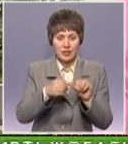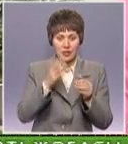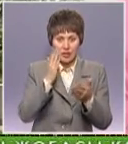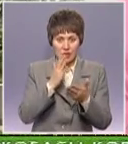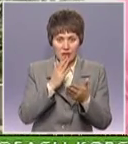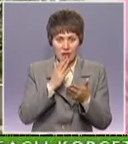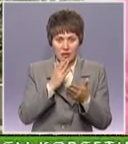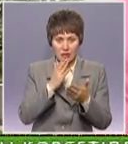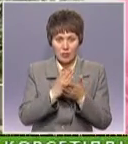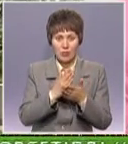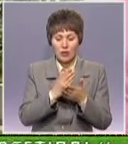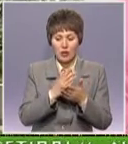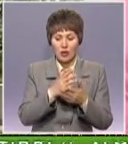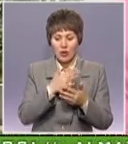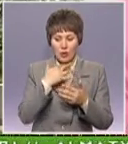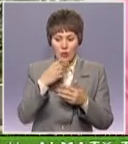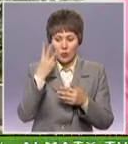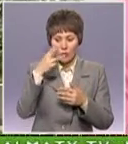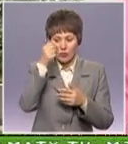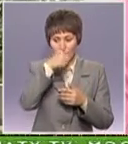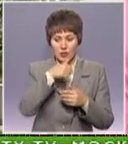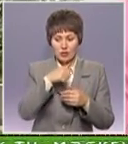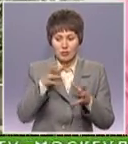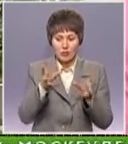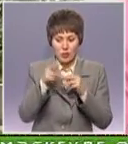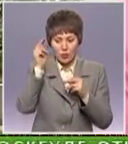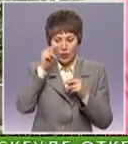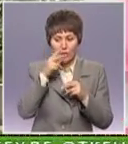Енді талай курстастарымды 30 жыл бойы көрген жоқпын.